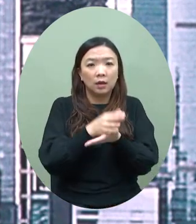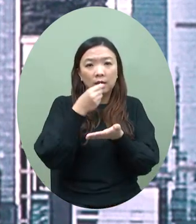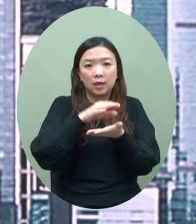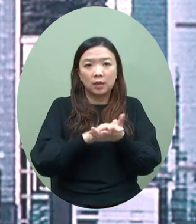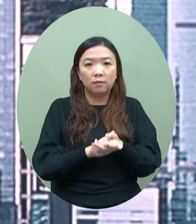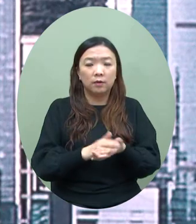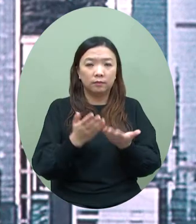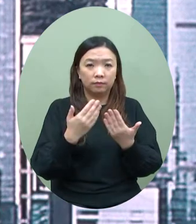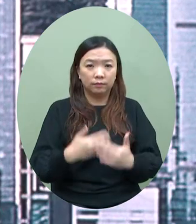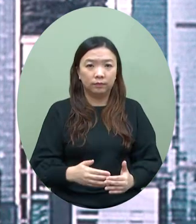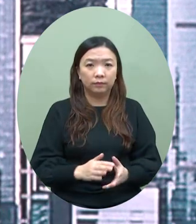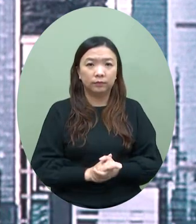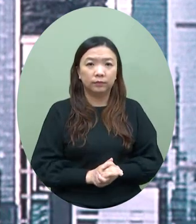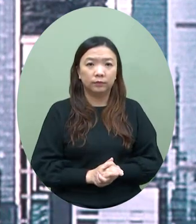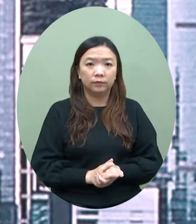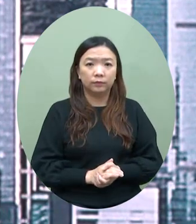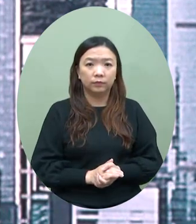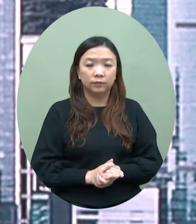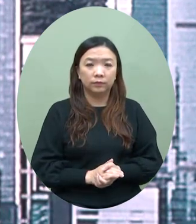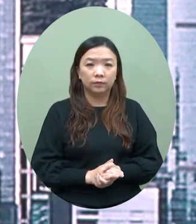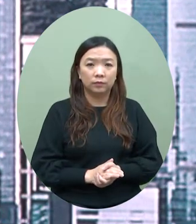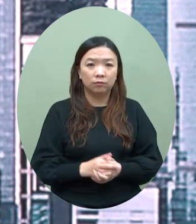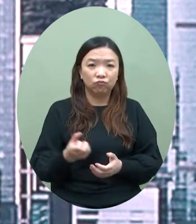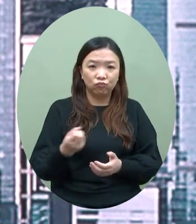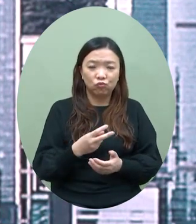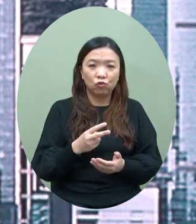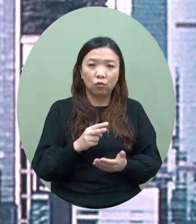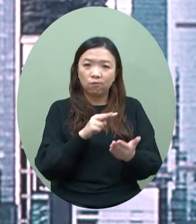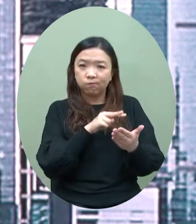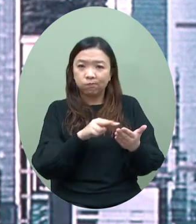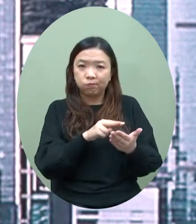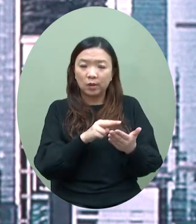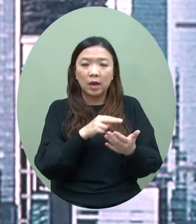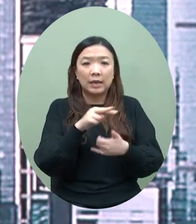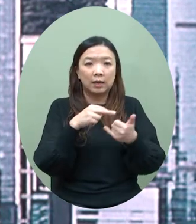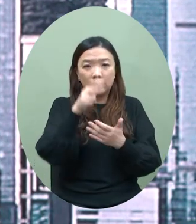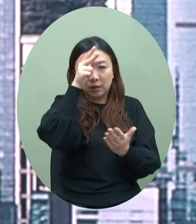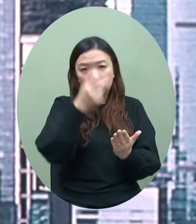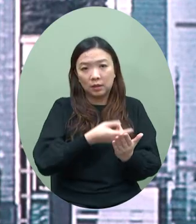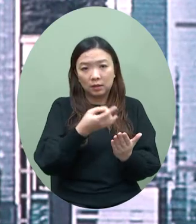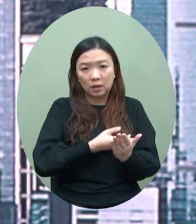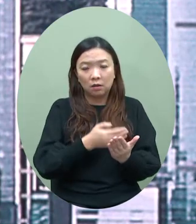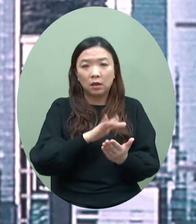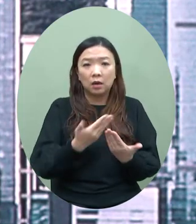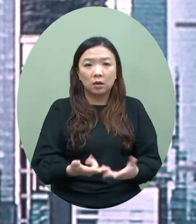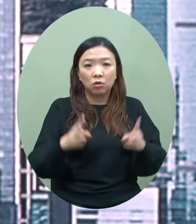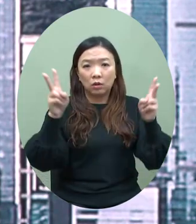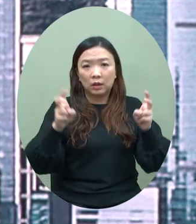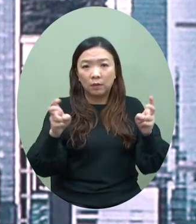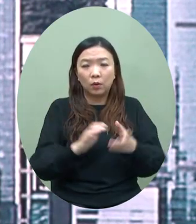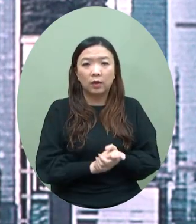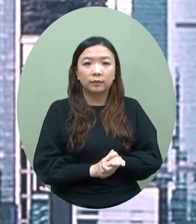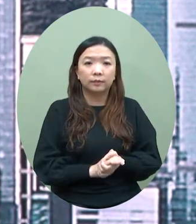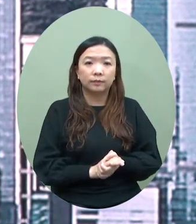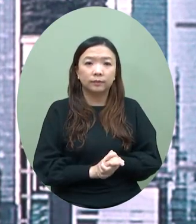咁跟住之後咧去睇翻嗰個嘅檢疫嗰個政策嘅嚇，但係呢一個嘅課題本身咧係需要